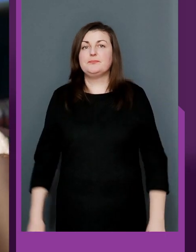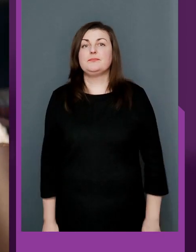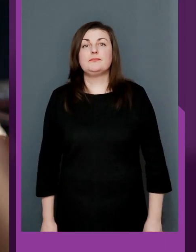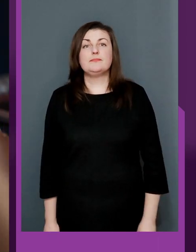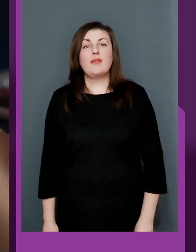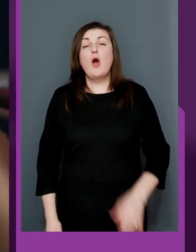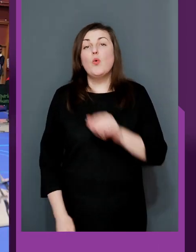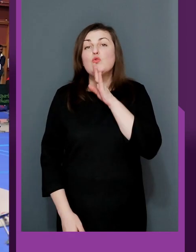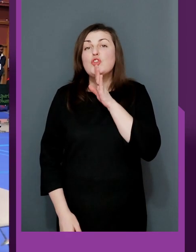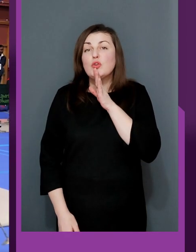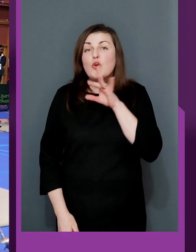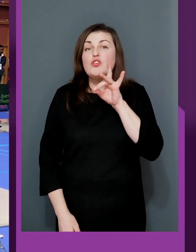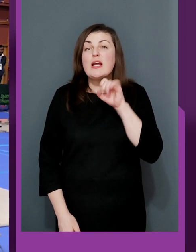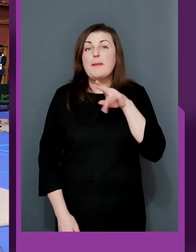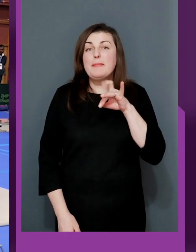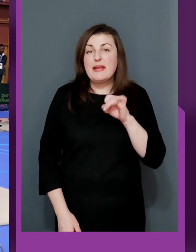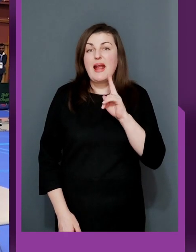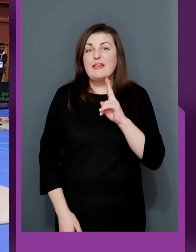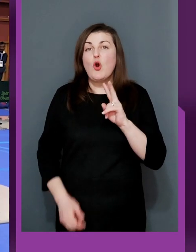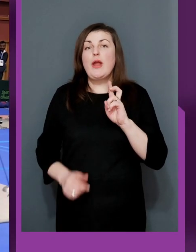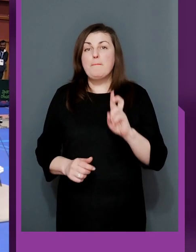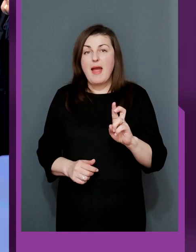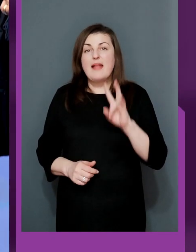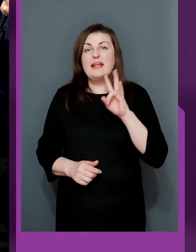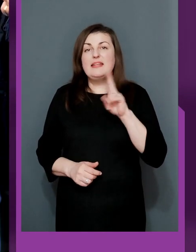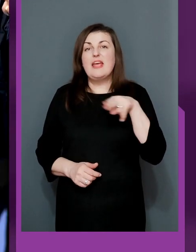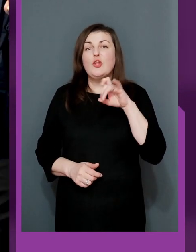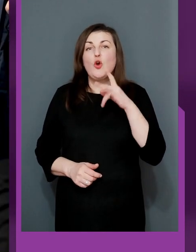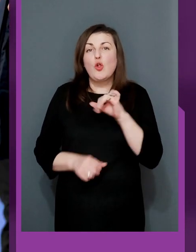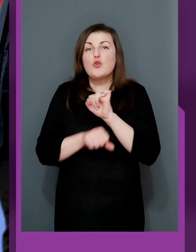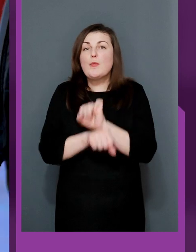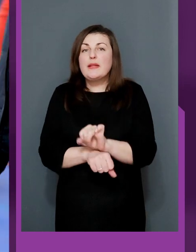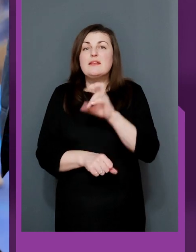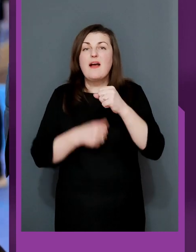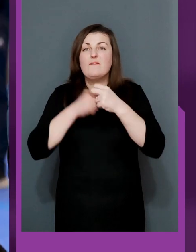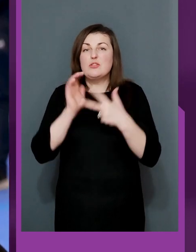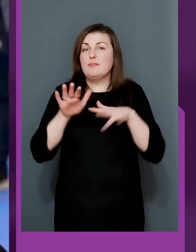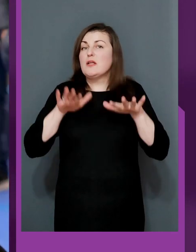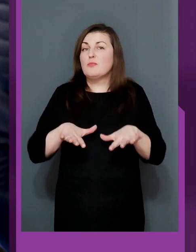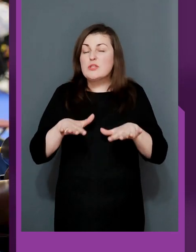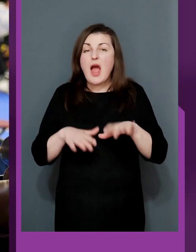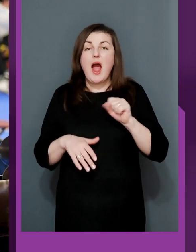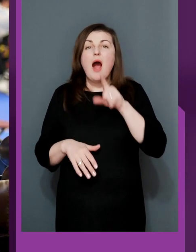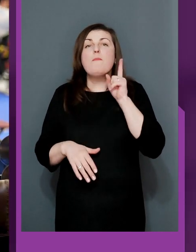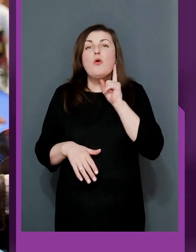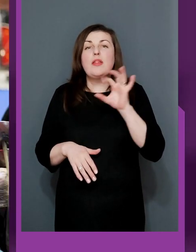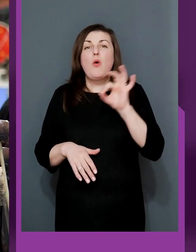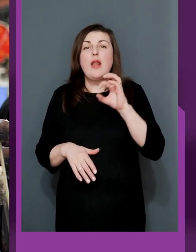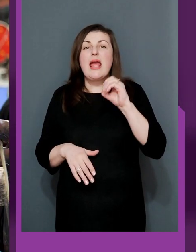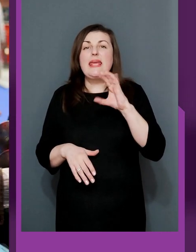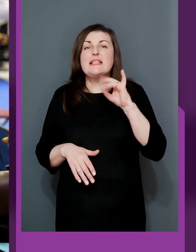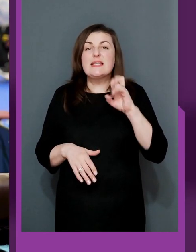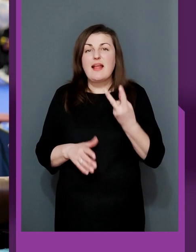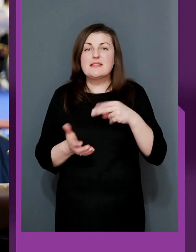зростає у жіночій рапірі категорії б Надія дьолог зупинилась на 18-й позиції а молода Ольга